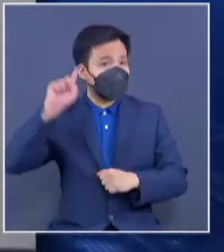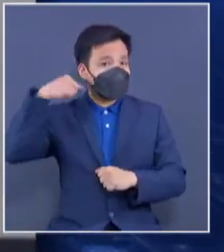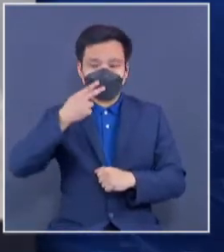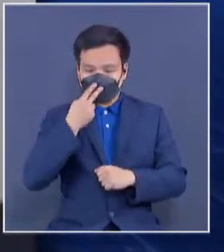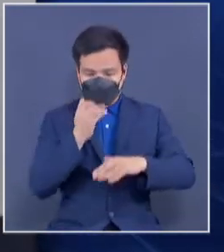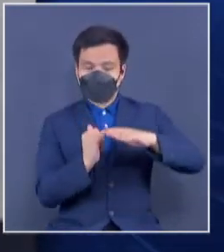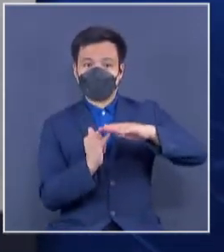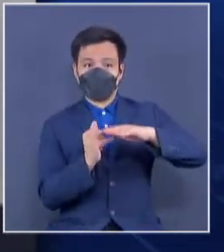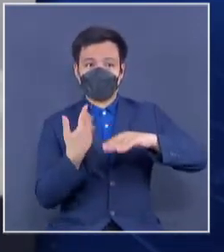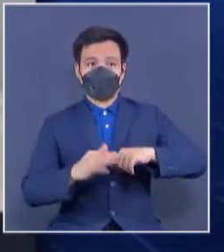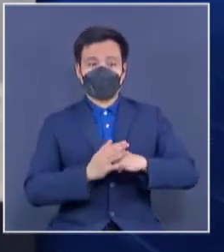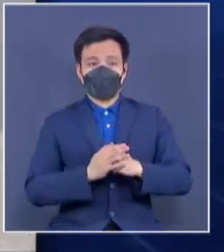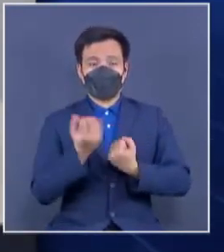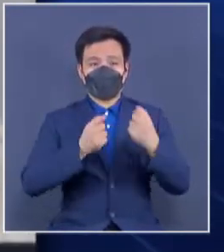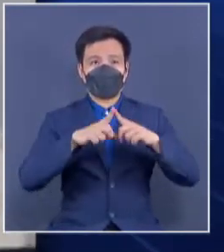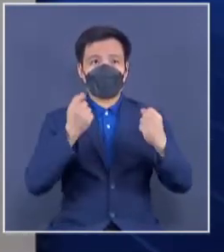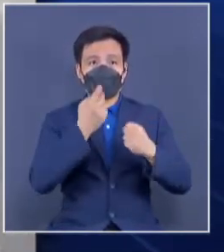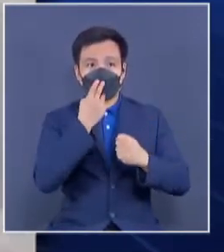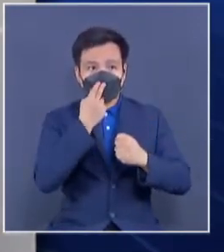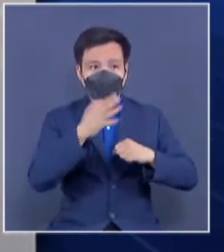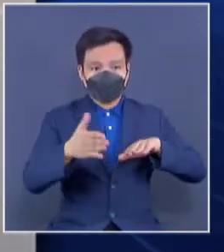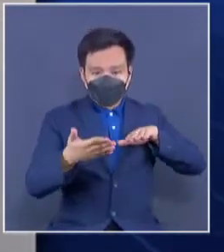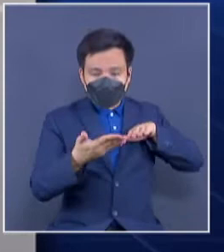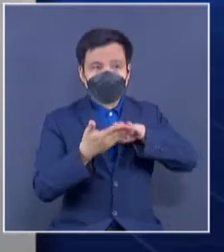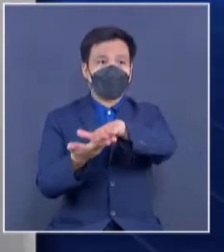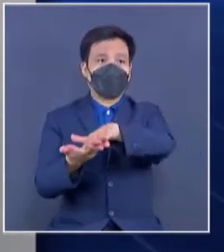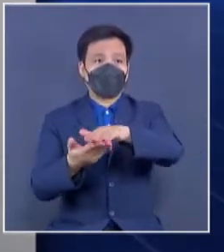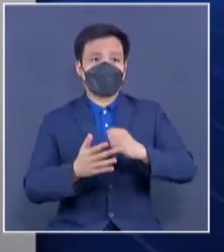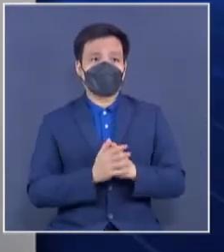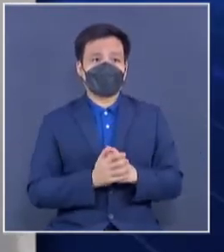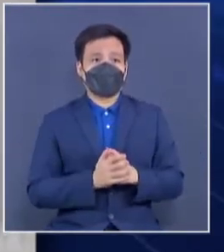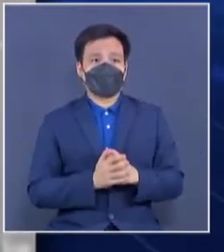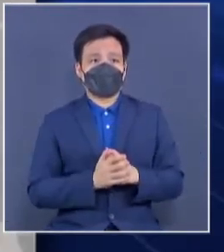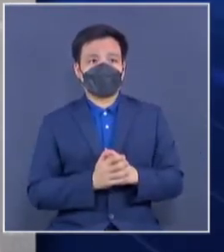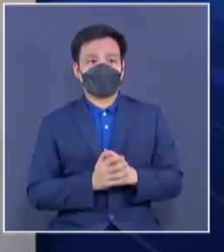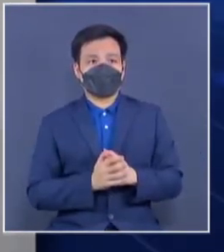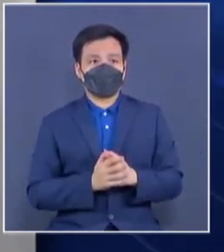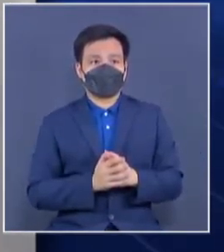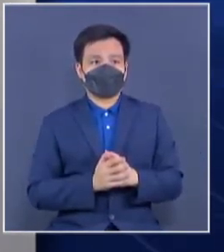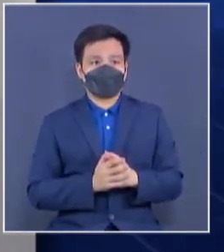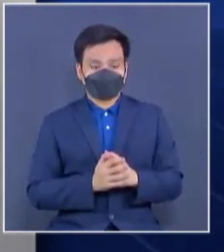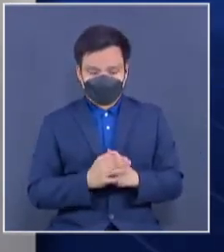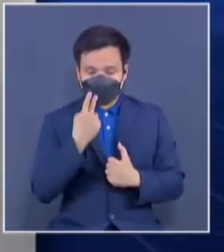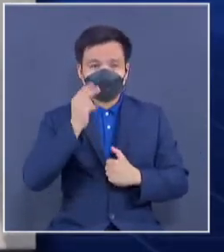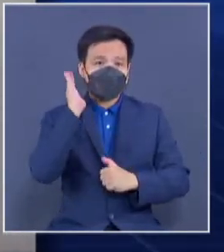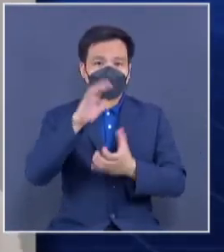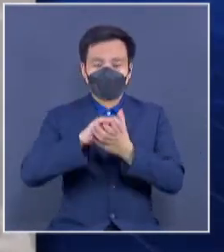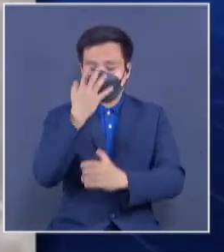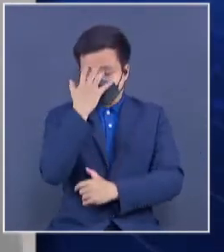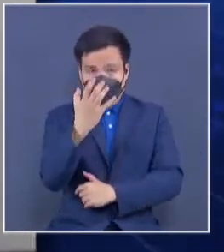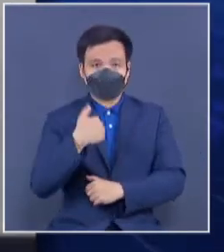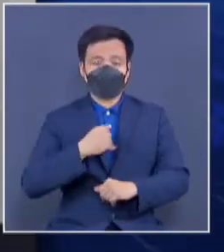ตรงนั้นเนี่ยอ่ะฟองเยอะและแท็กซี่ไล่เลยครับโหขับไถต่อเลยนะฮะโอ้โหอารมณ์ร้อนมากสามีแบบไม่ไหวแล้วนะครับ